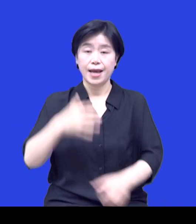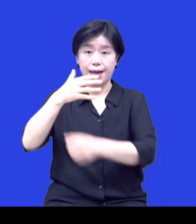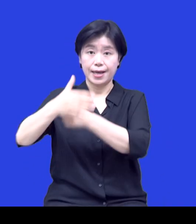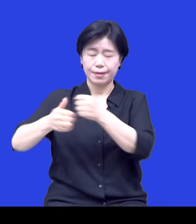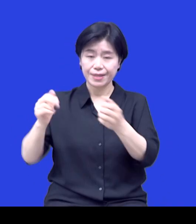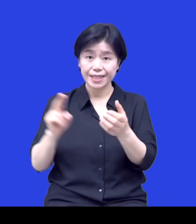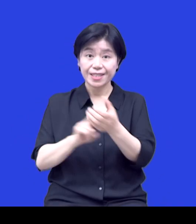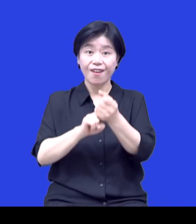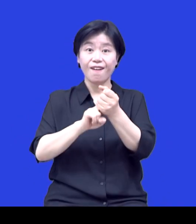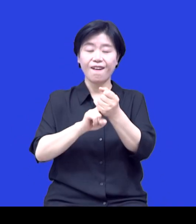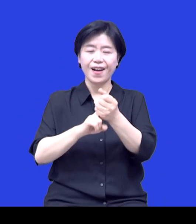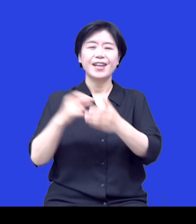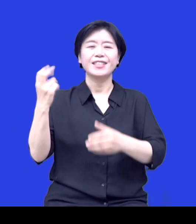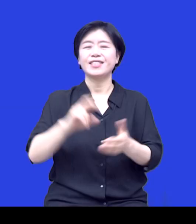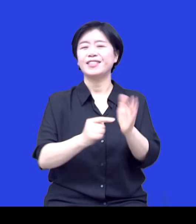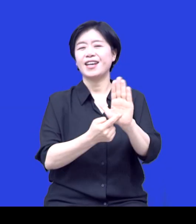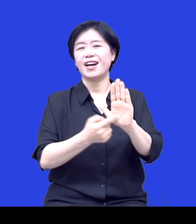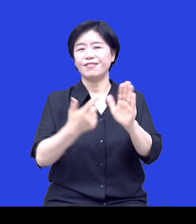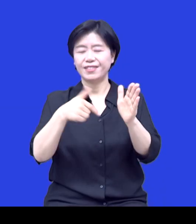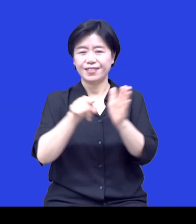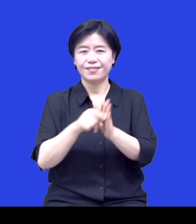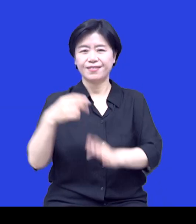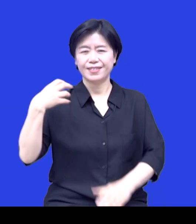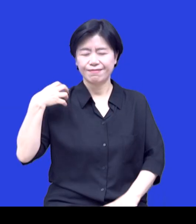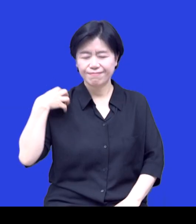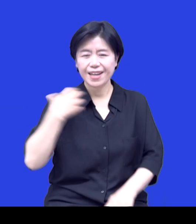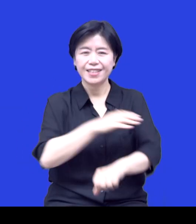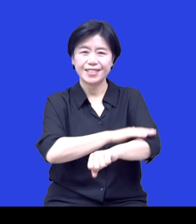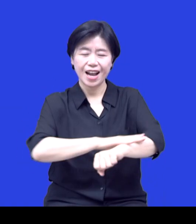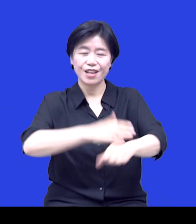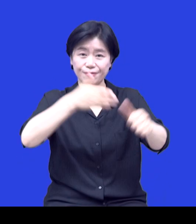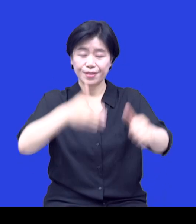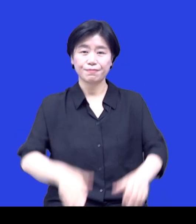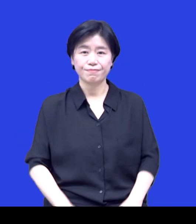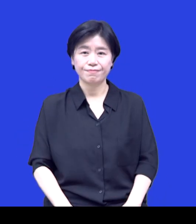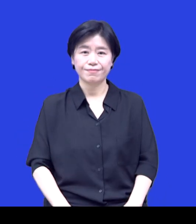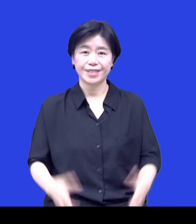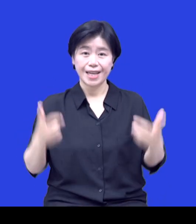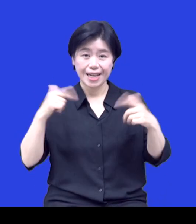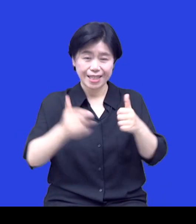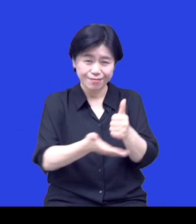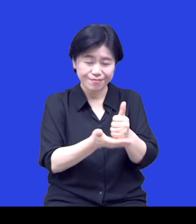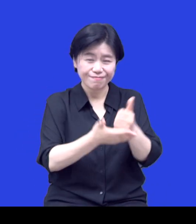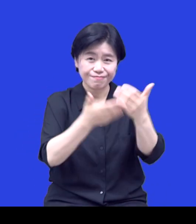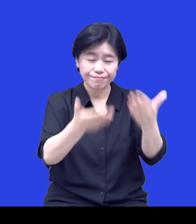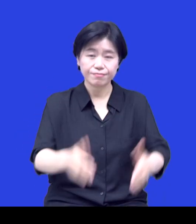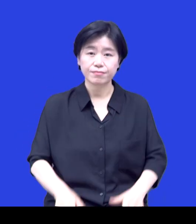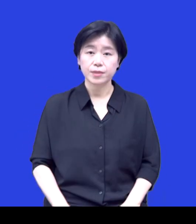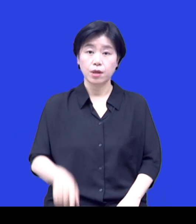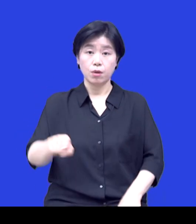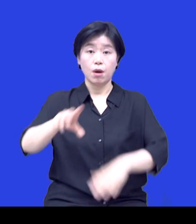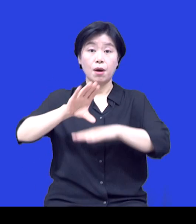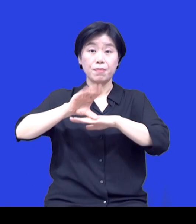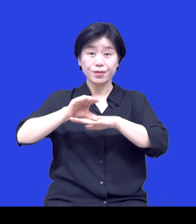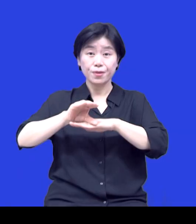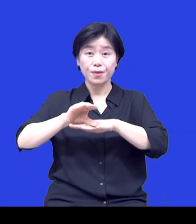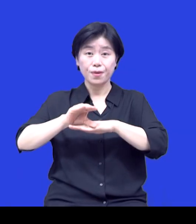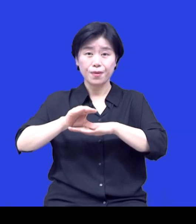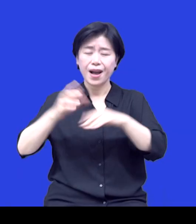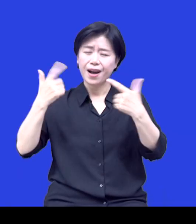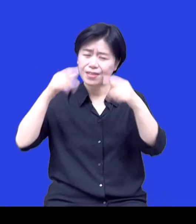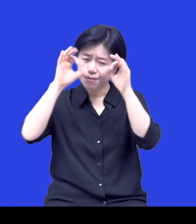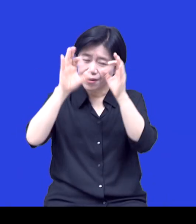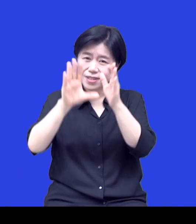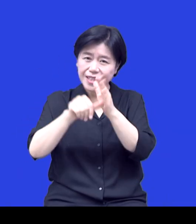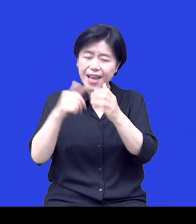네. 목회해 주십사 저는 네, 부탁드리고 감사합니다. 싶습니다. 항상 예. 가까운 거리에서 목사님 예. 응원하겠습니다. 우리 새롭게 하소서 이 프로그램도 제가 정말 은혜 받고